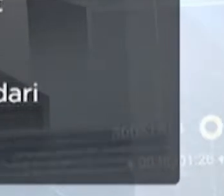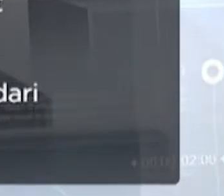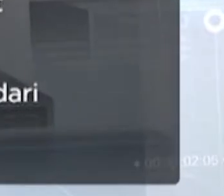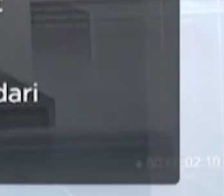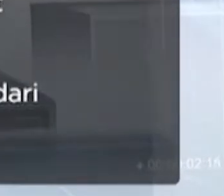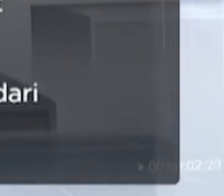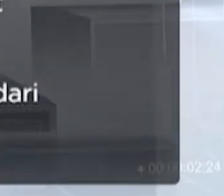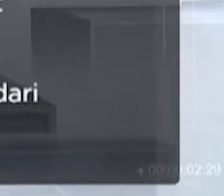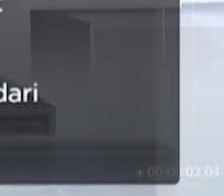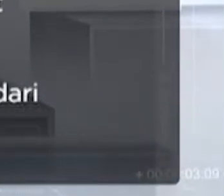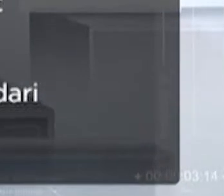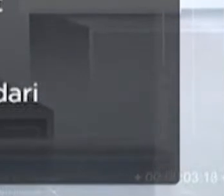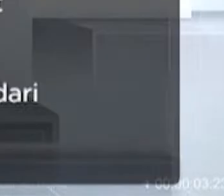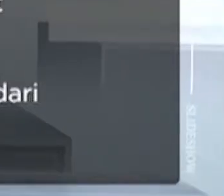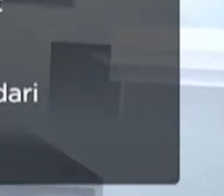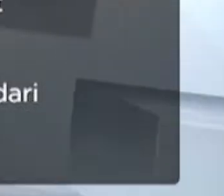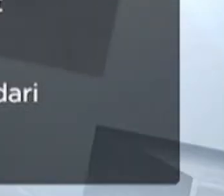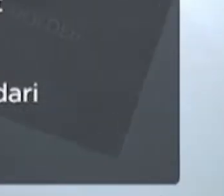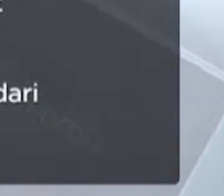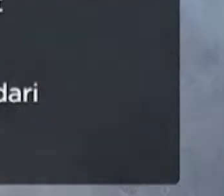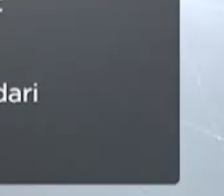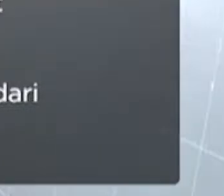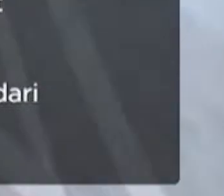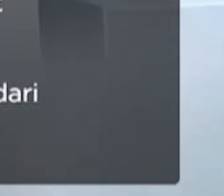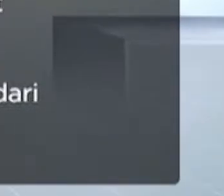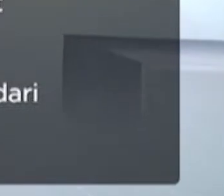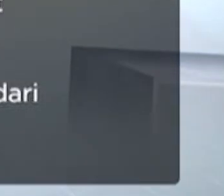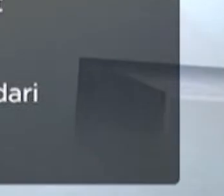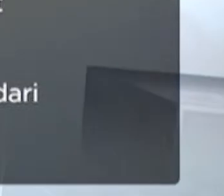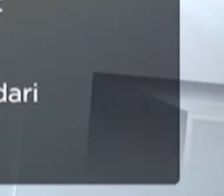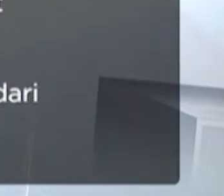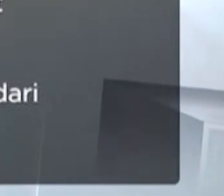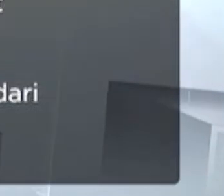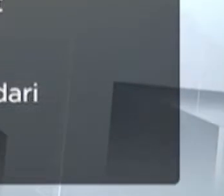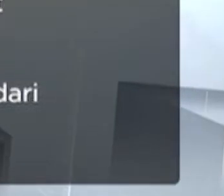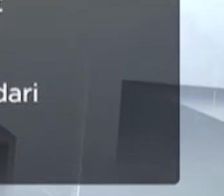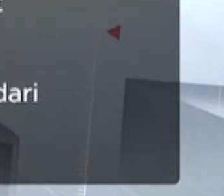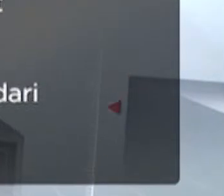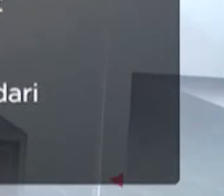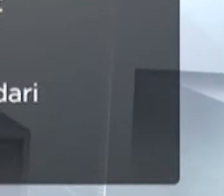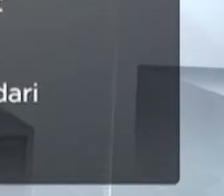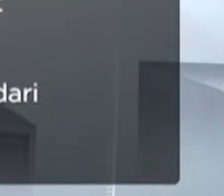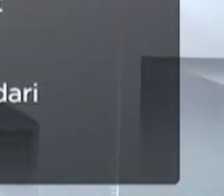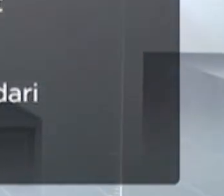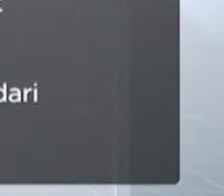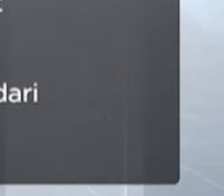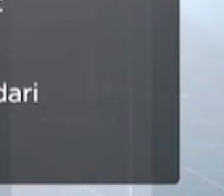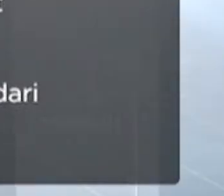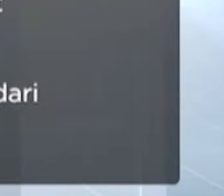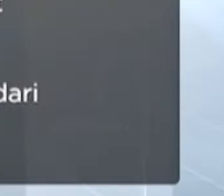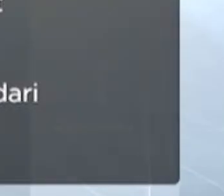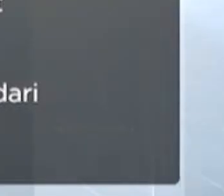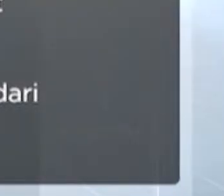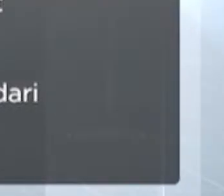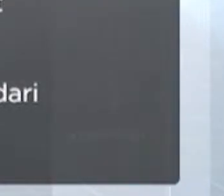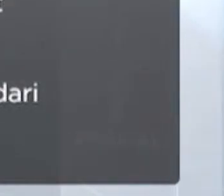pasangan calon Bupati dan Wakil Bupati Tojo Una-Una memperoleh hak dan waktu yang sama dalam menyampaikan materi mengenai visi dan misi. Debat publik